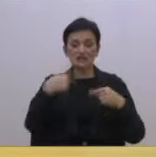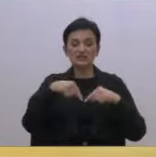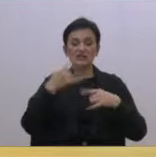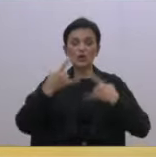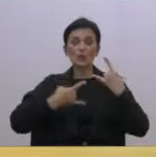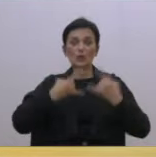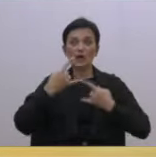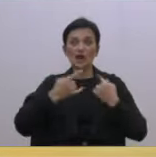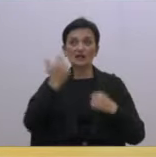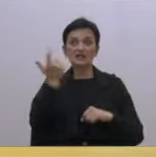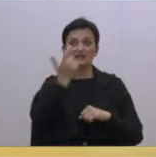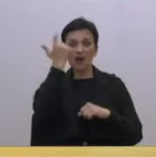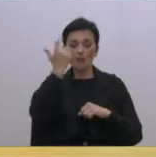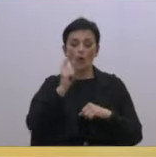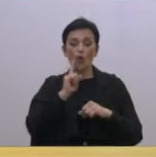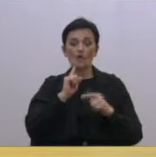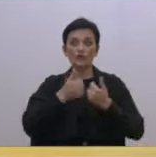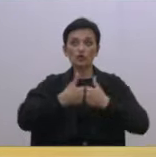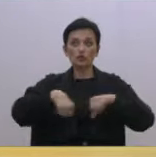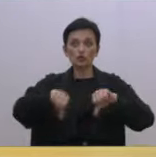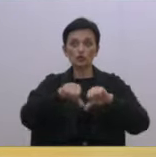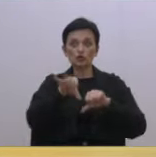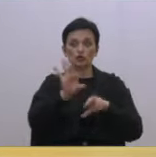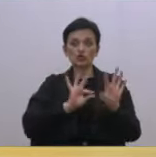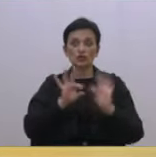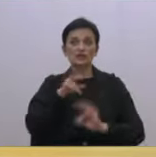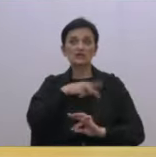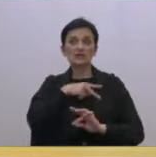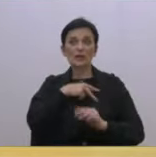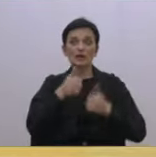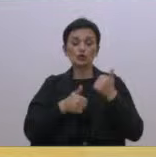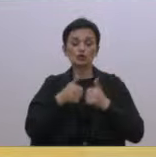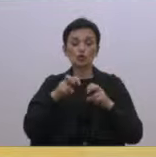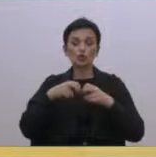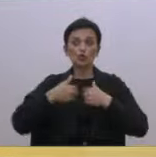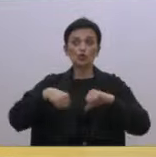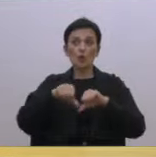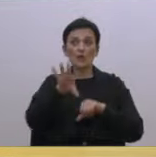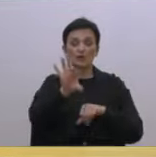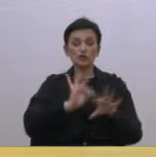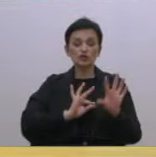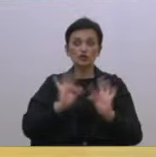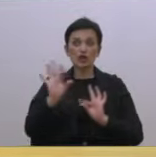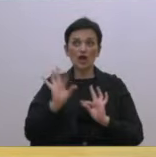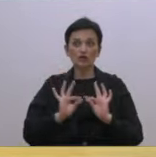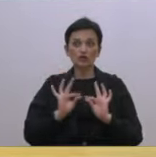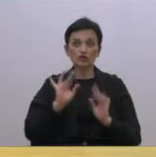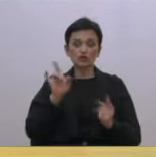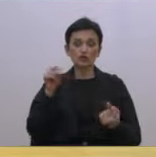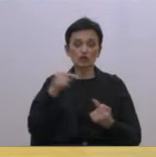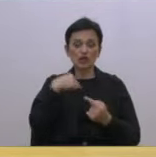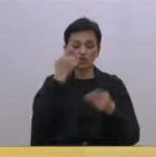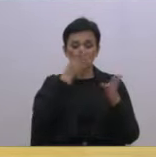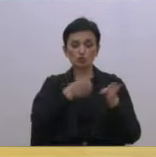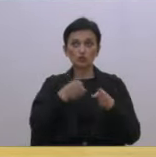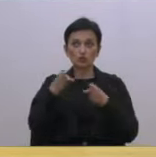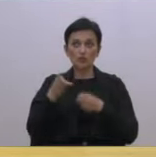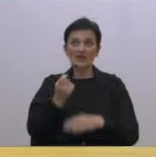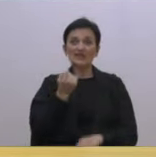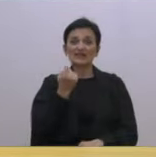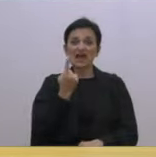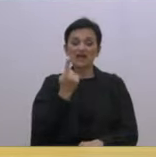სამეურვეო საბჭოს წევრობის მეურვეობის კანდიდატების შესარჩევი საპარლამენტო საკონკურსო კომისიამ შეარჩია და შესაბამის სუბიექტებს წარმოუდგინა